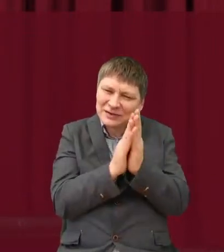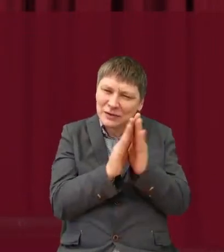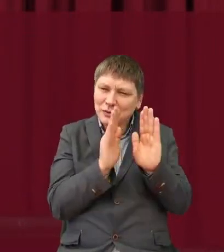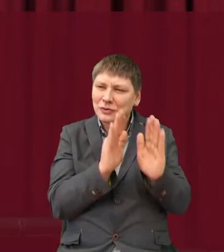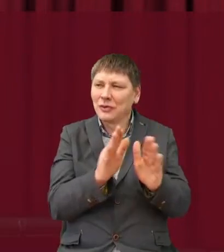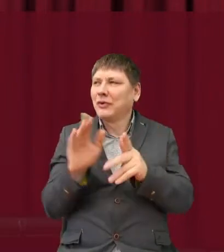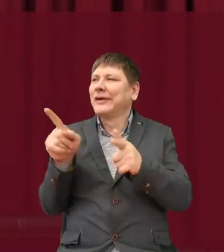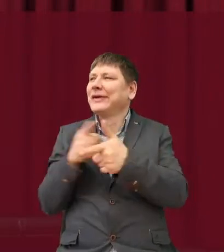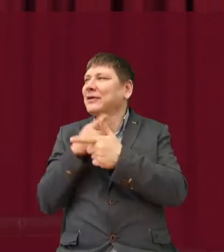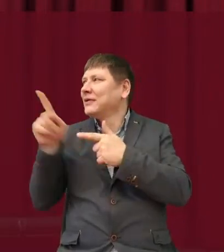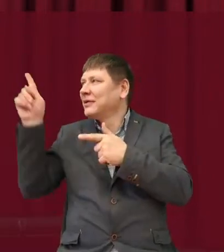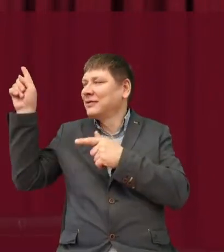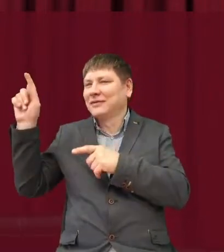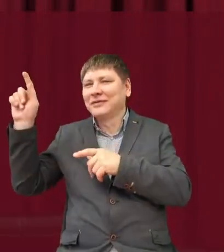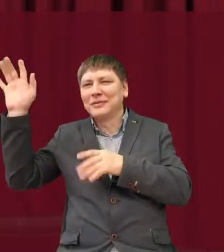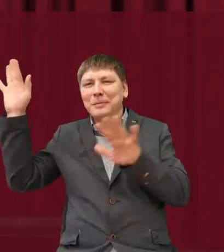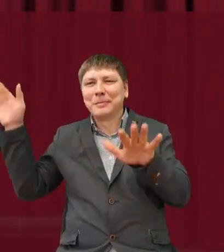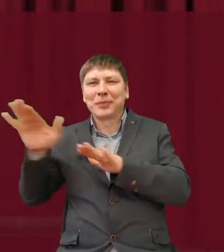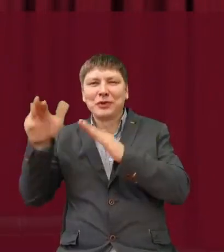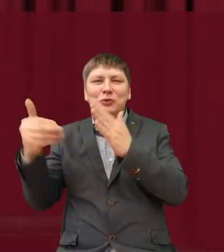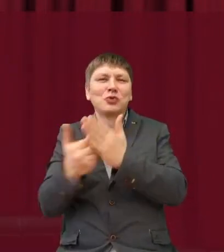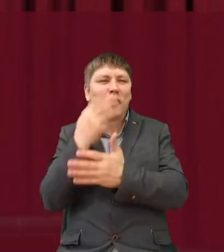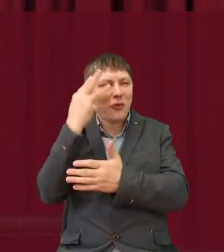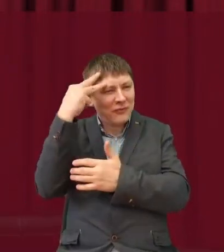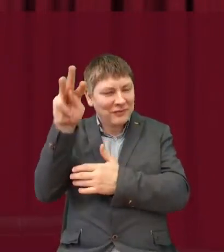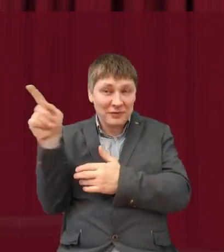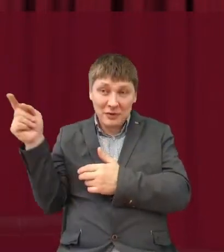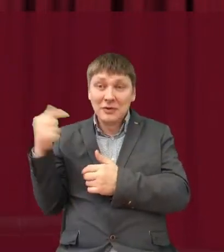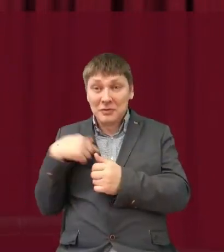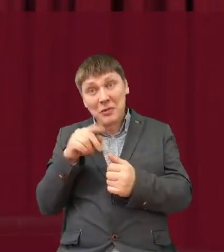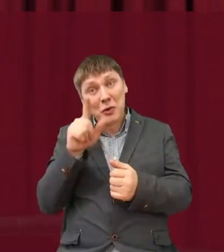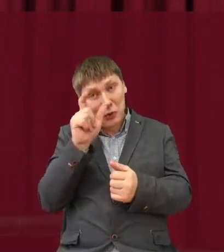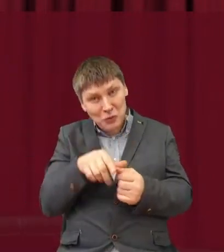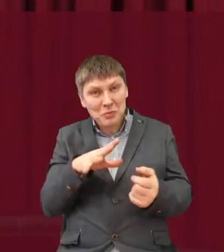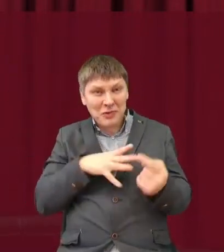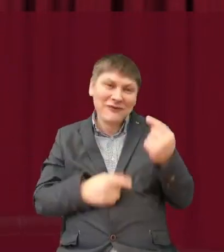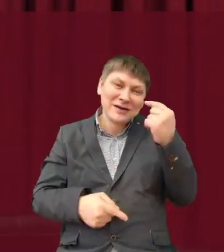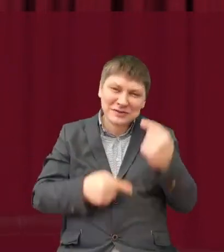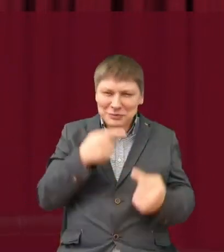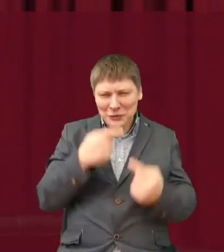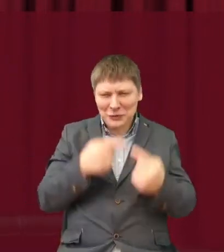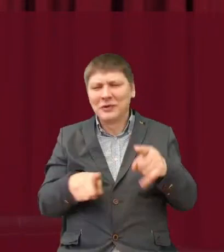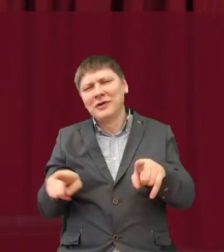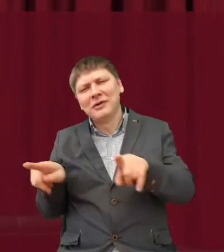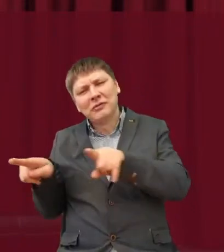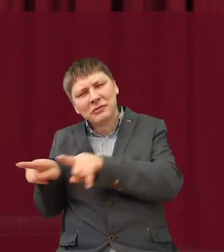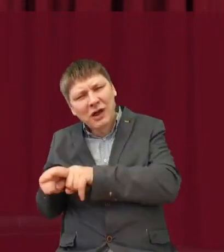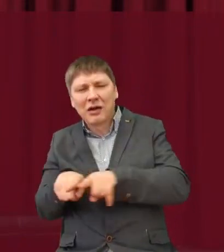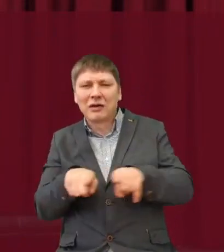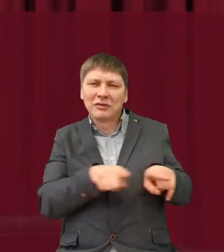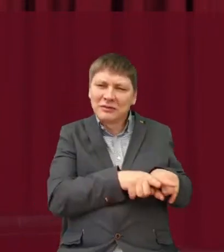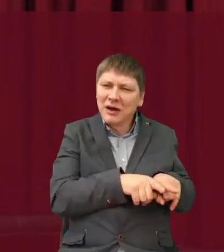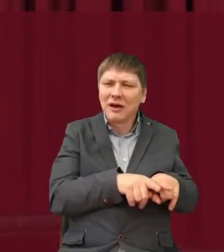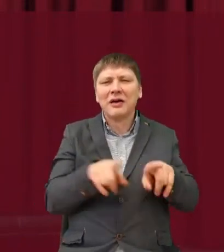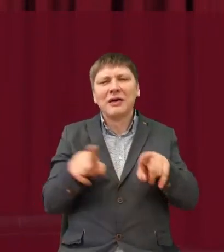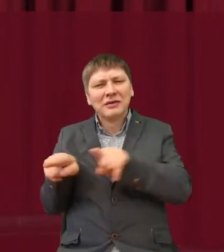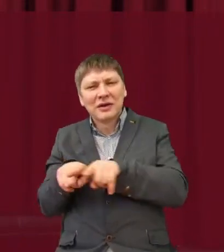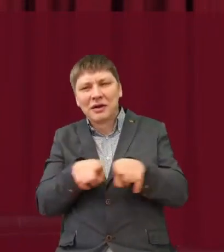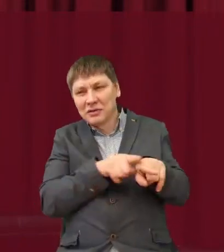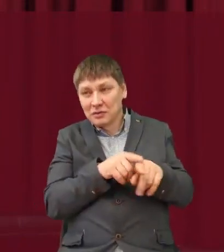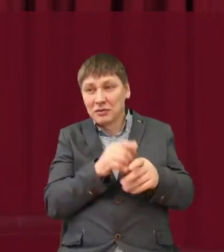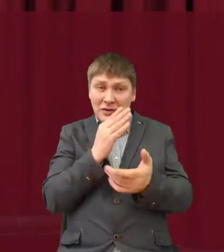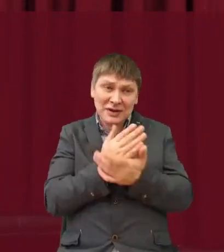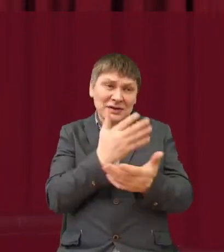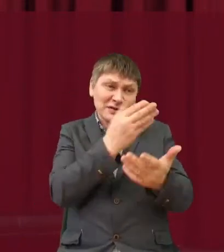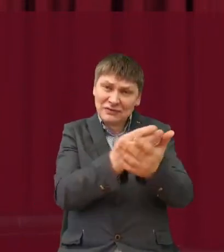и я продолжил бы бесконечно вот этот список и это в принципе ну разумно то что у каждого из